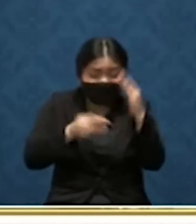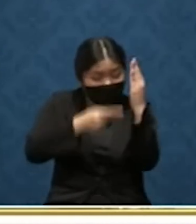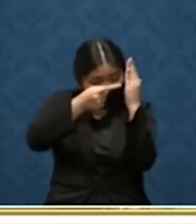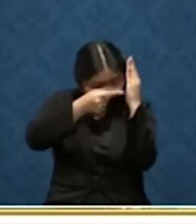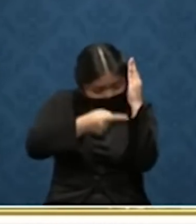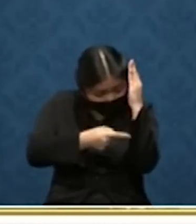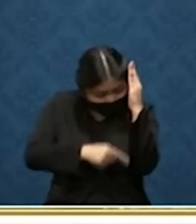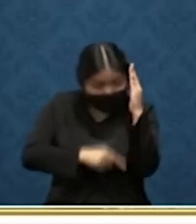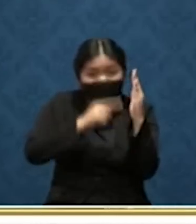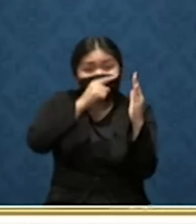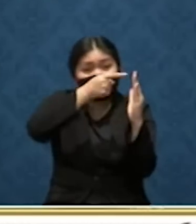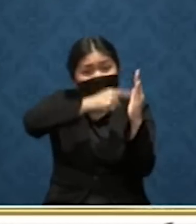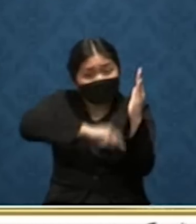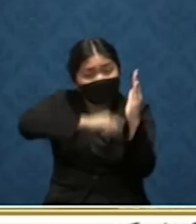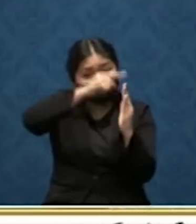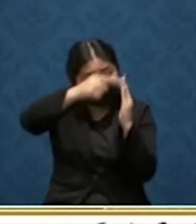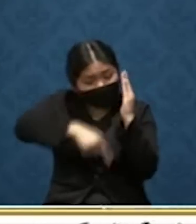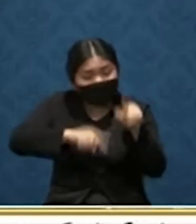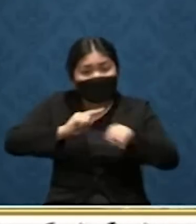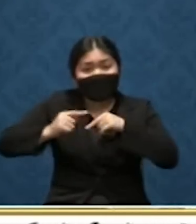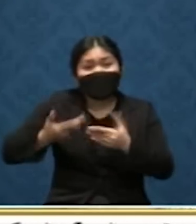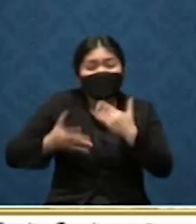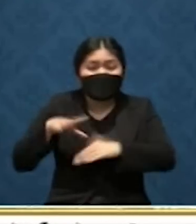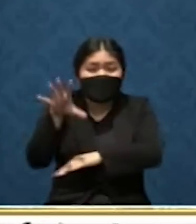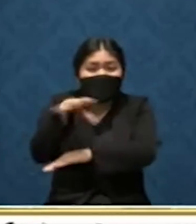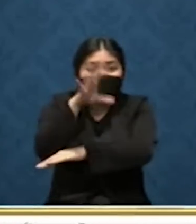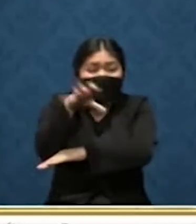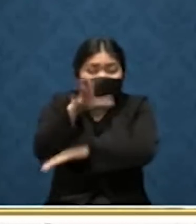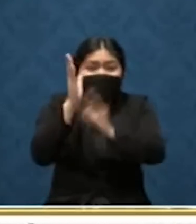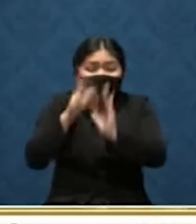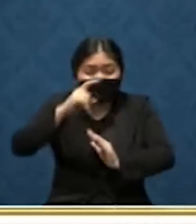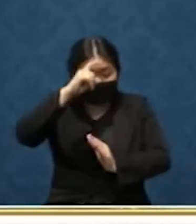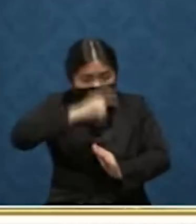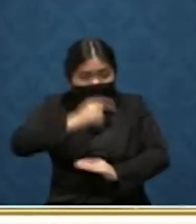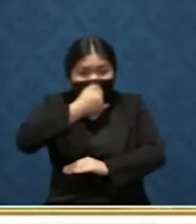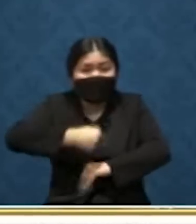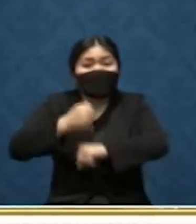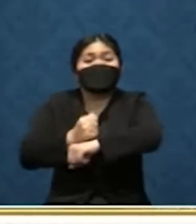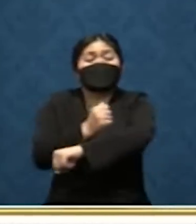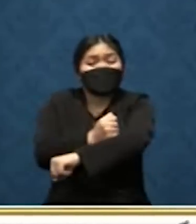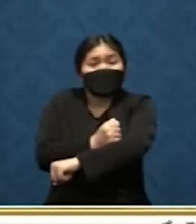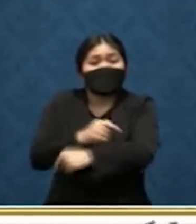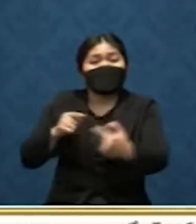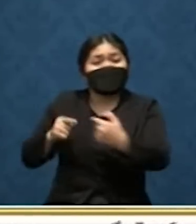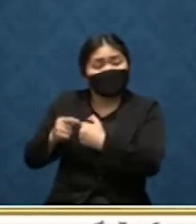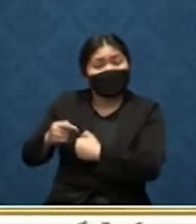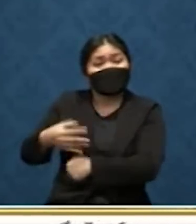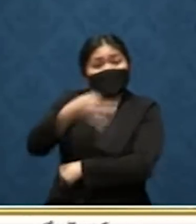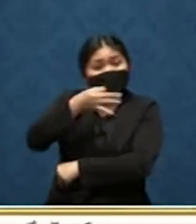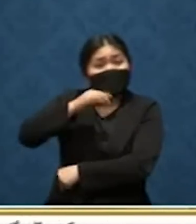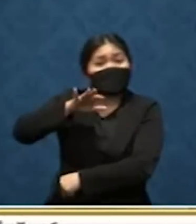เพื่อลอกเอาเงิน เอาคนไทยไปเป็แรงงานให้กับมชชาชีพของตัวเองผมมีตัวอย่าง